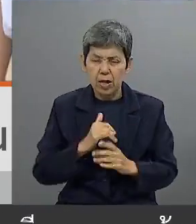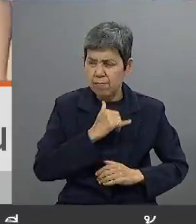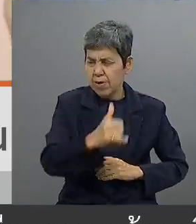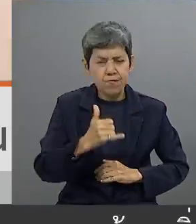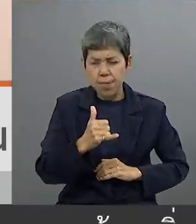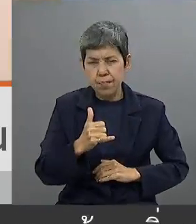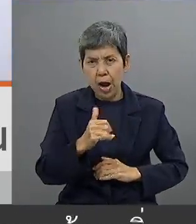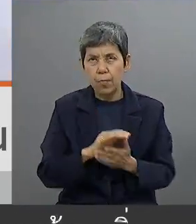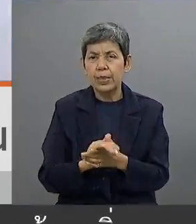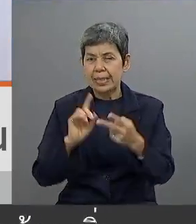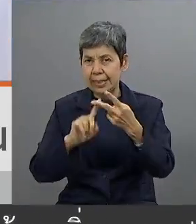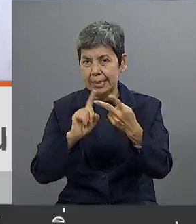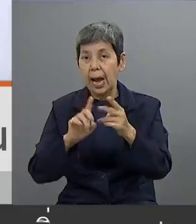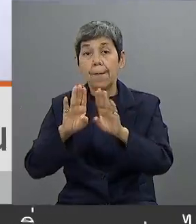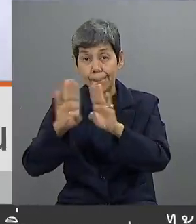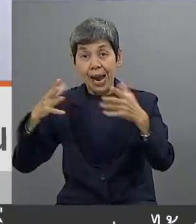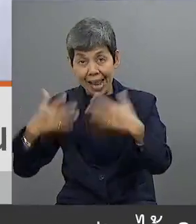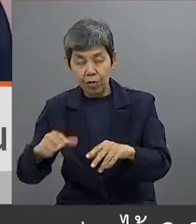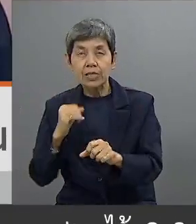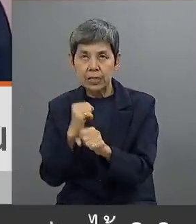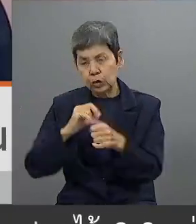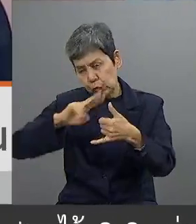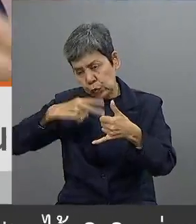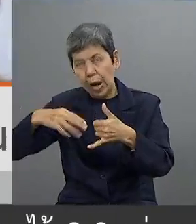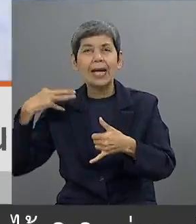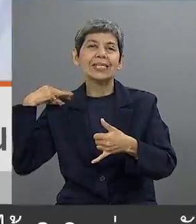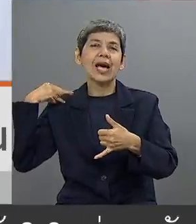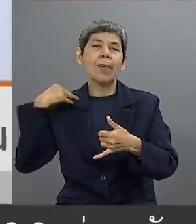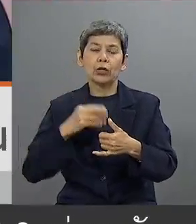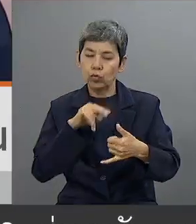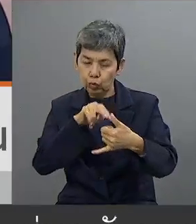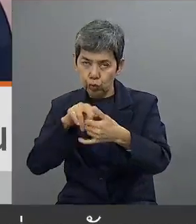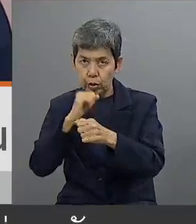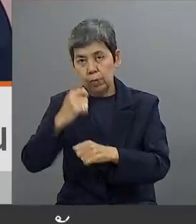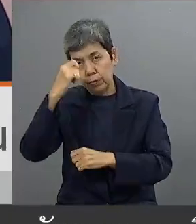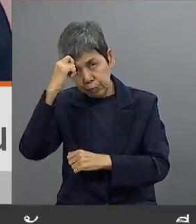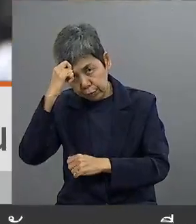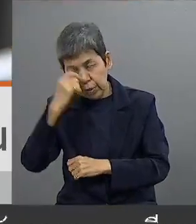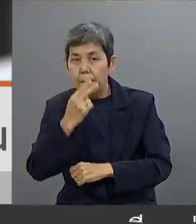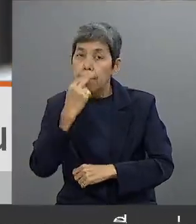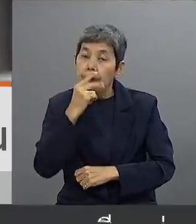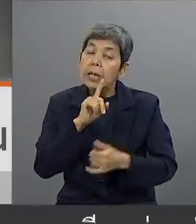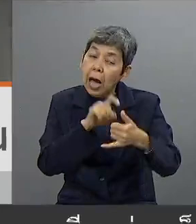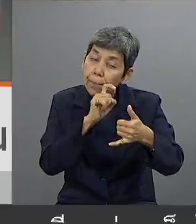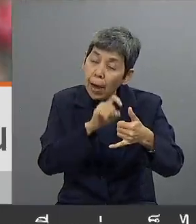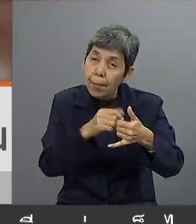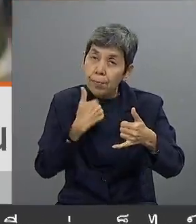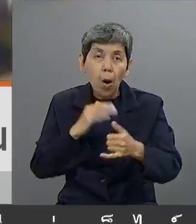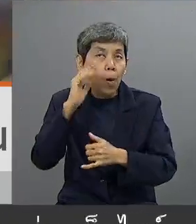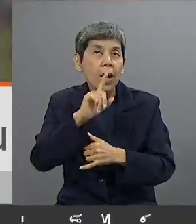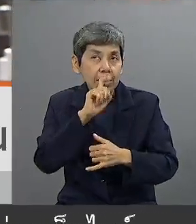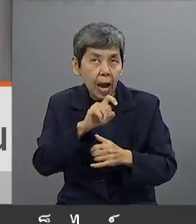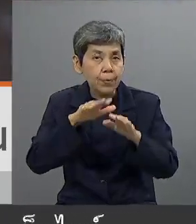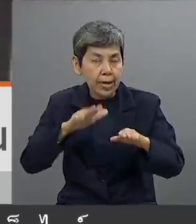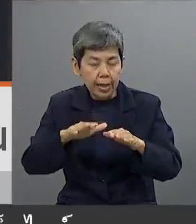ส่วนระยะเปิดทำการก็จะคัดกรองอาสาสมัครผู้ดูแลเด็กวัดไข้น้ำมูกซักประวัติการคัดกรองผู้ปกครองและเด็กก่อนวัยเรีย